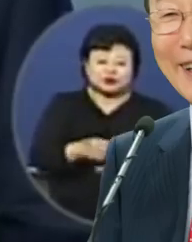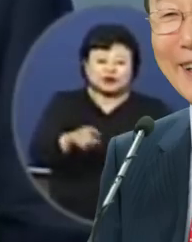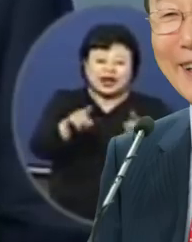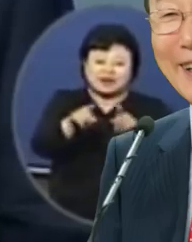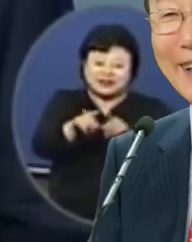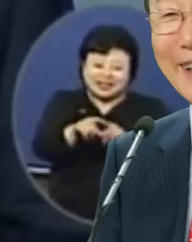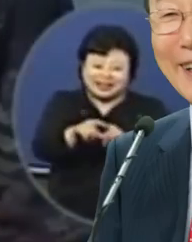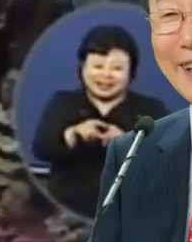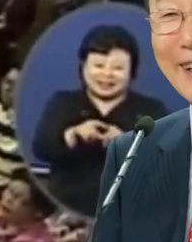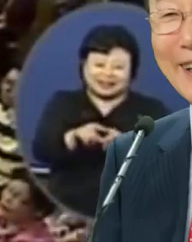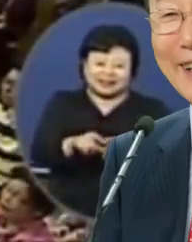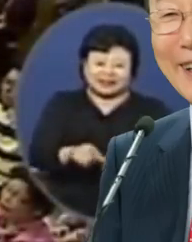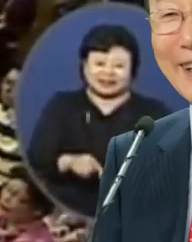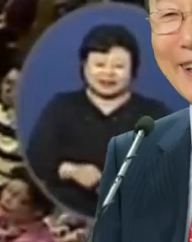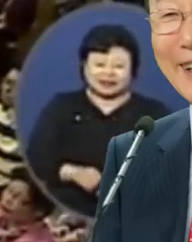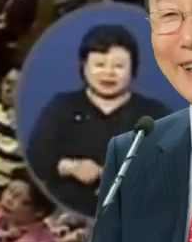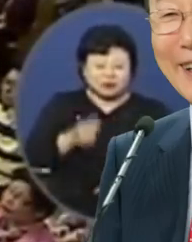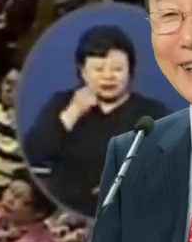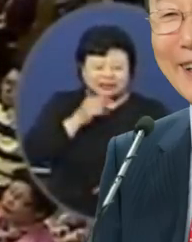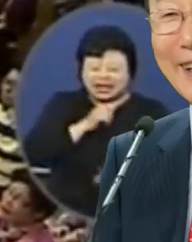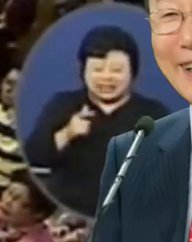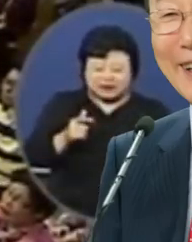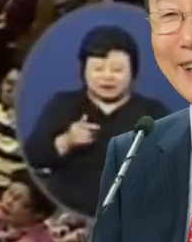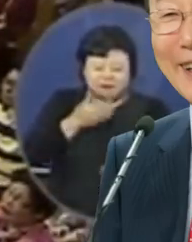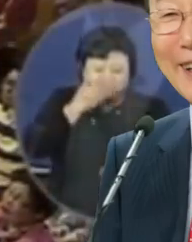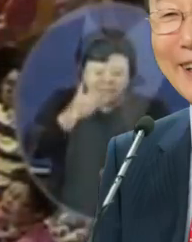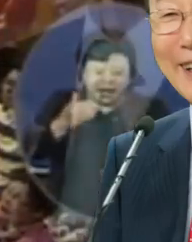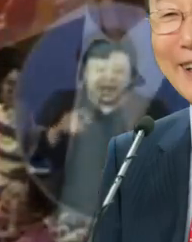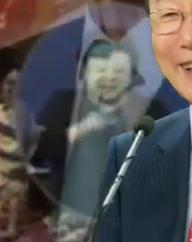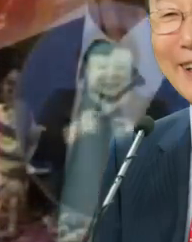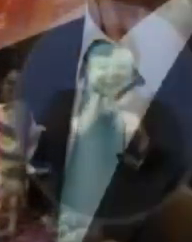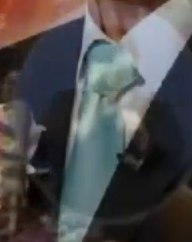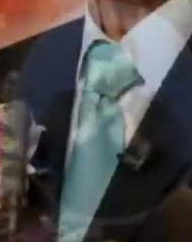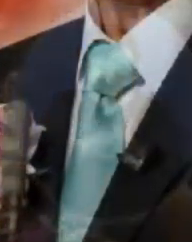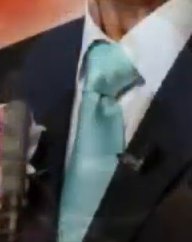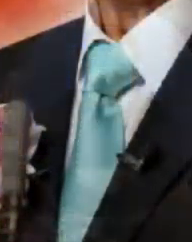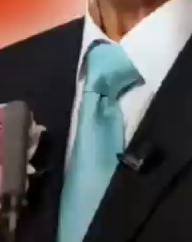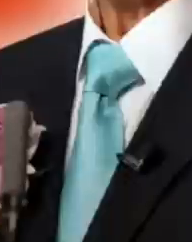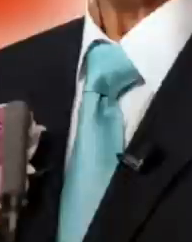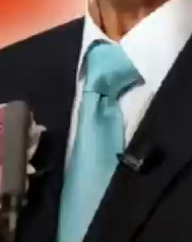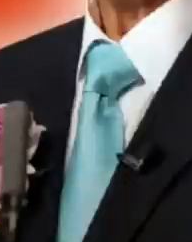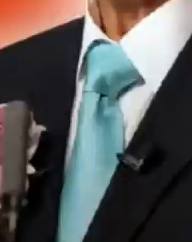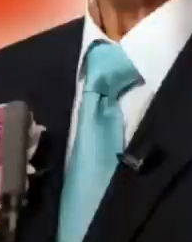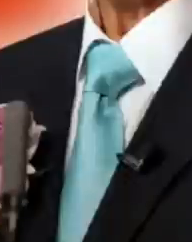주님과 함께 할 수 없다만으로 할 수 있다 인생을 살게 되시기를 주의 이름으로 축원합니다.